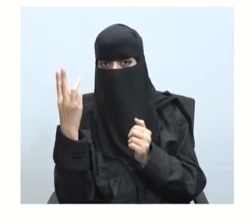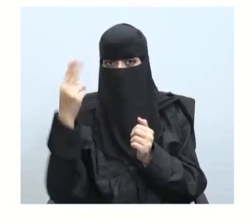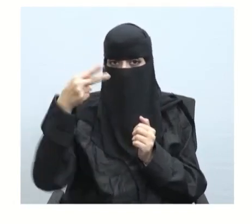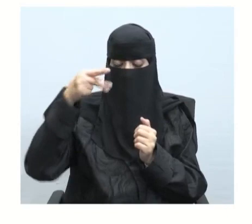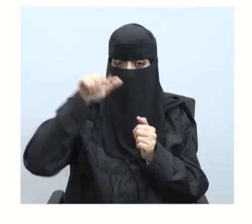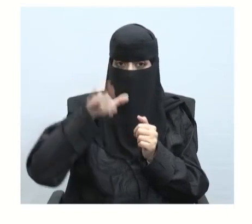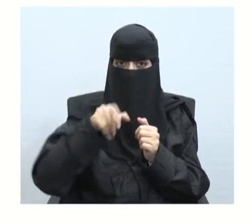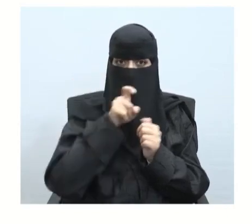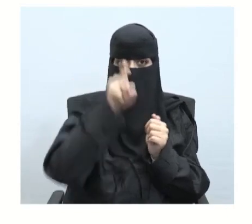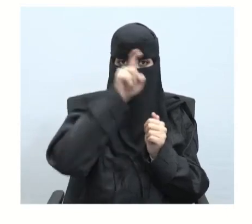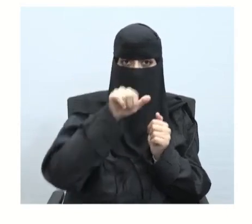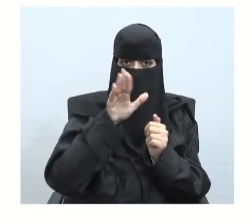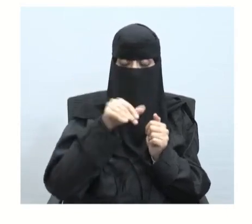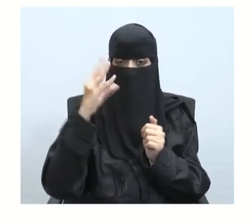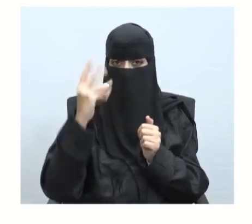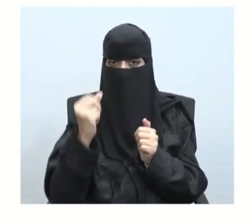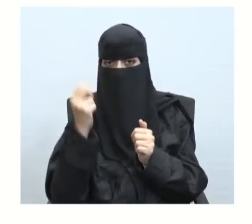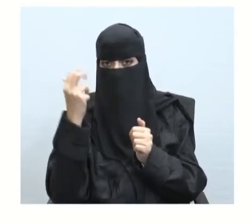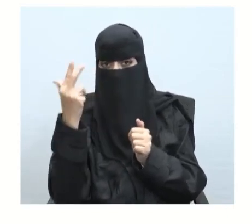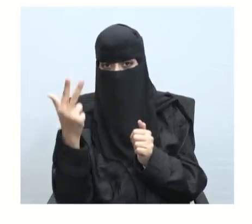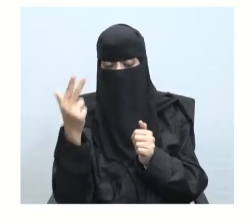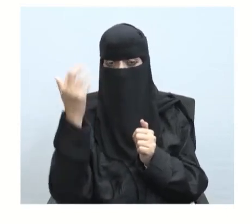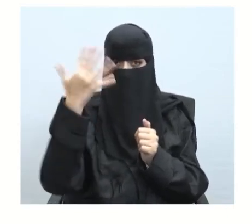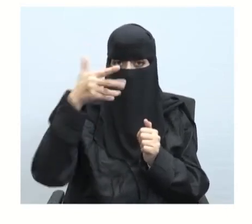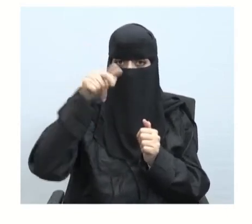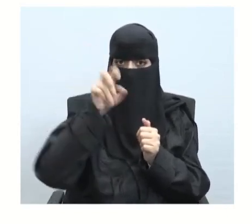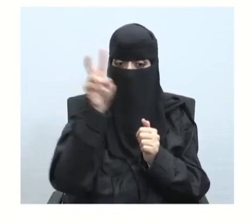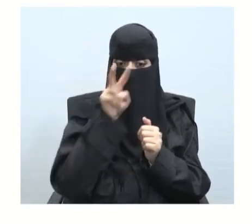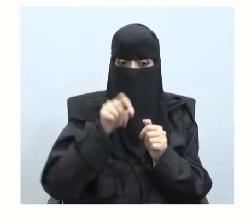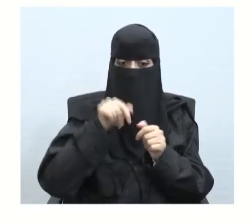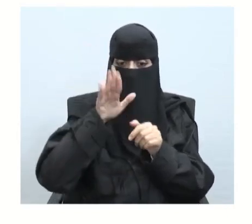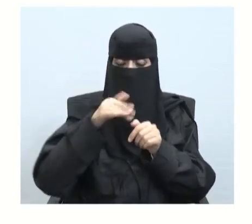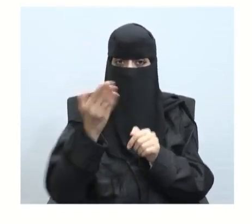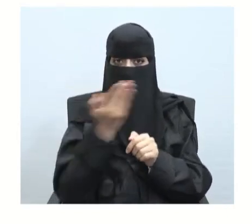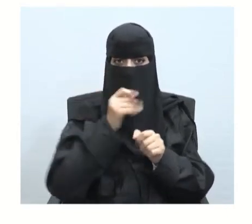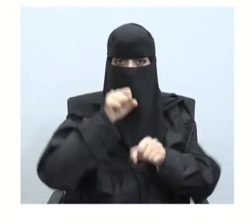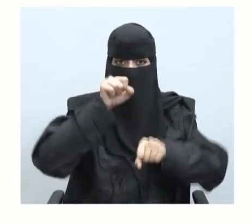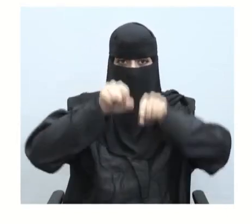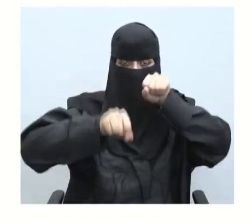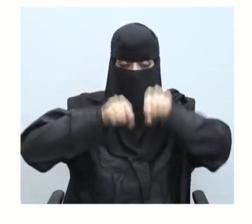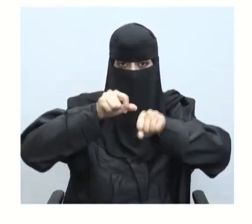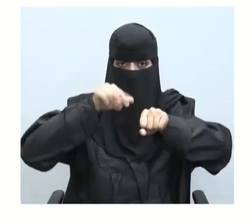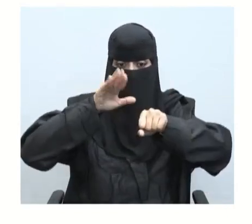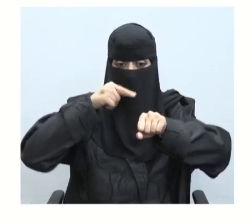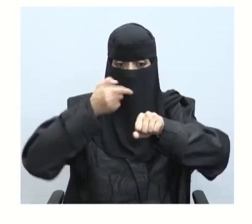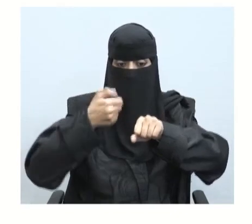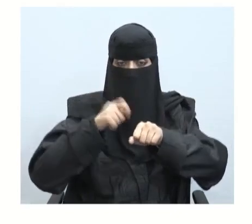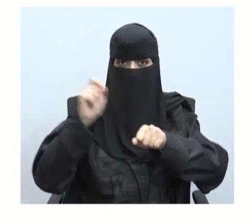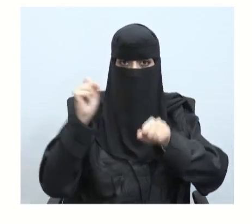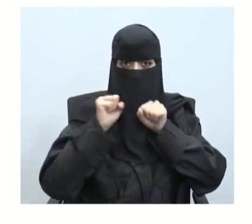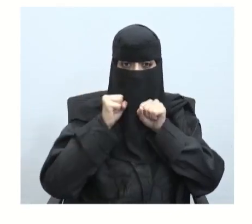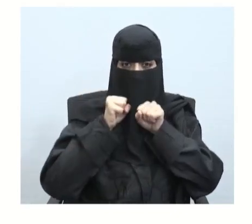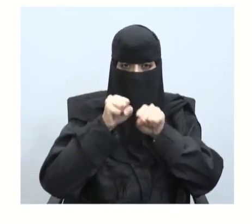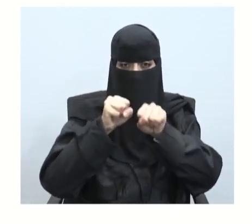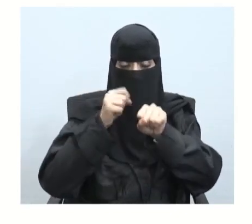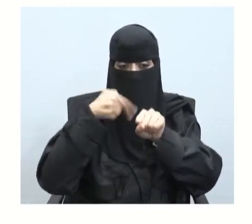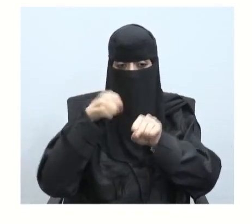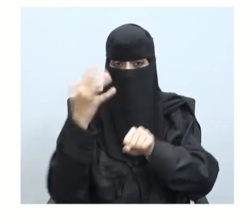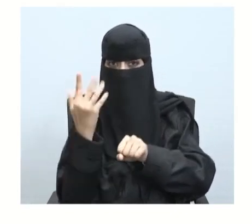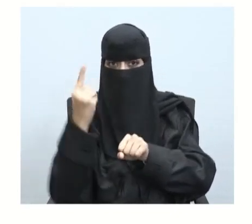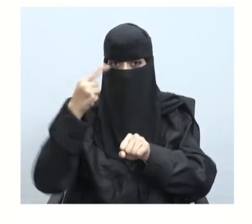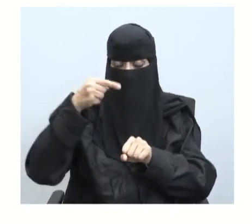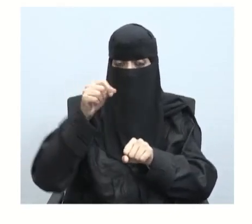في مساله 58 اقرا معي في المساله يؤثر سائق دراجه هوائيه بقوه مقدارها 15